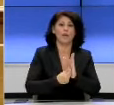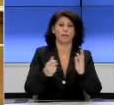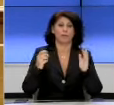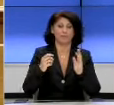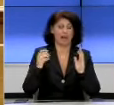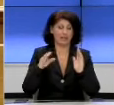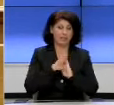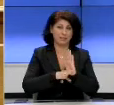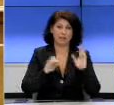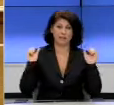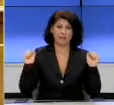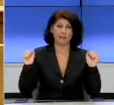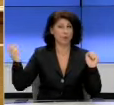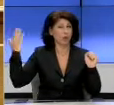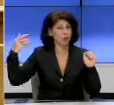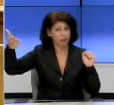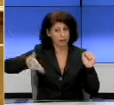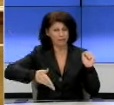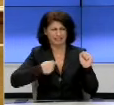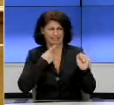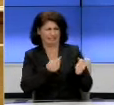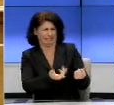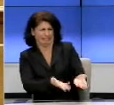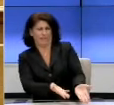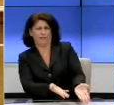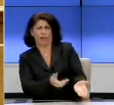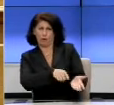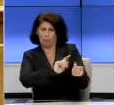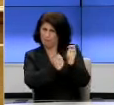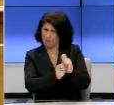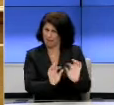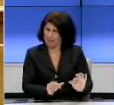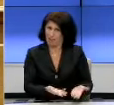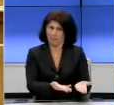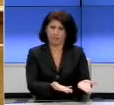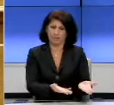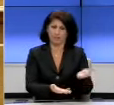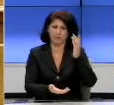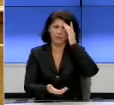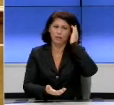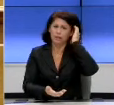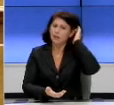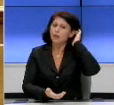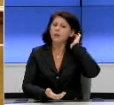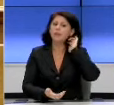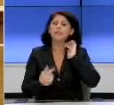σε όλη την Ελλάδα, όταν εσείς ερχόσασταν τότε και λέγατε «Μα τι είναι αυτό που κάνετε, είναι μεταρρύθμιση αυτή?» Και σε